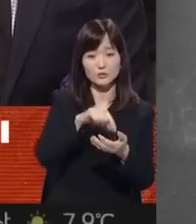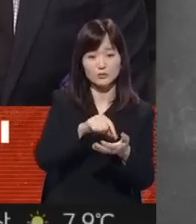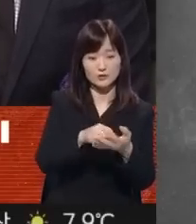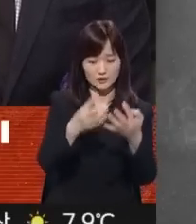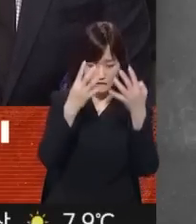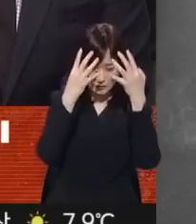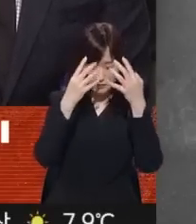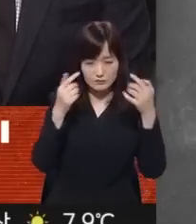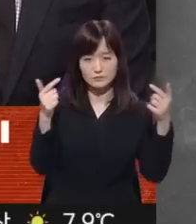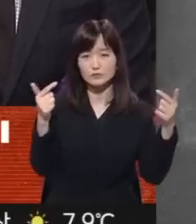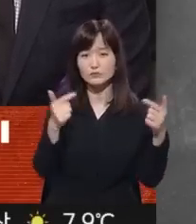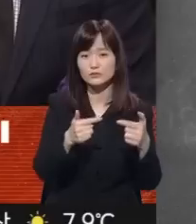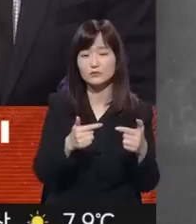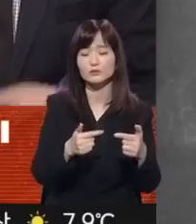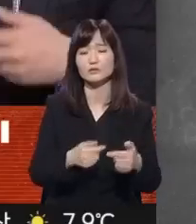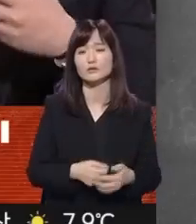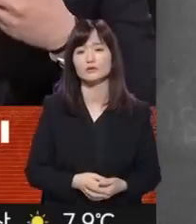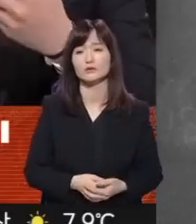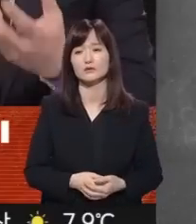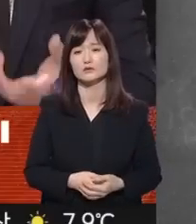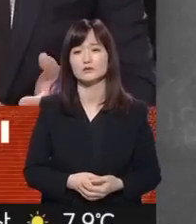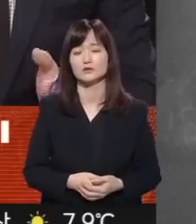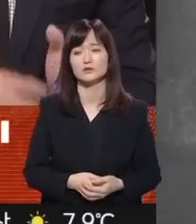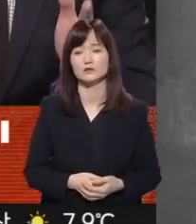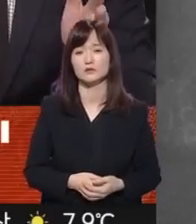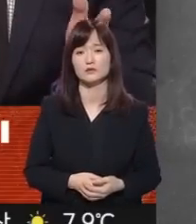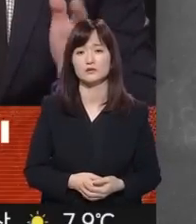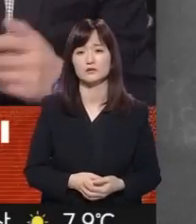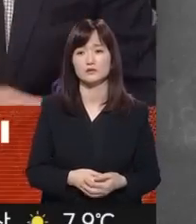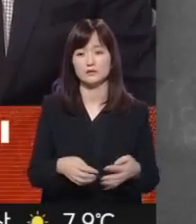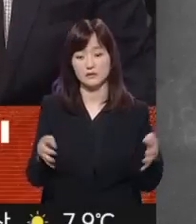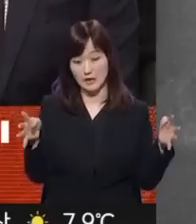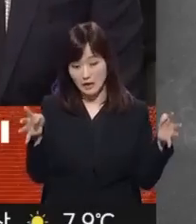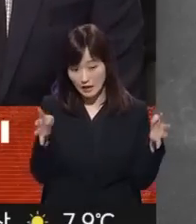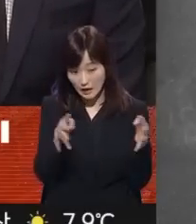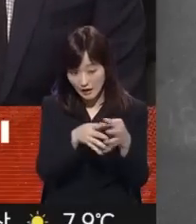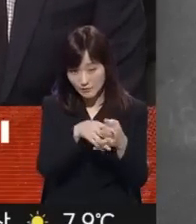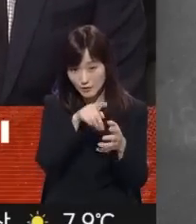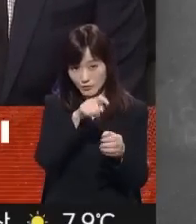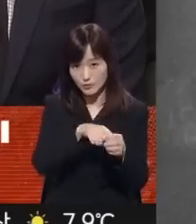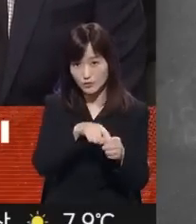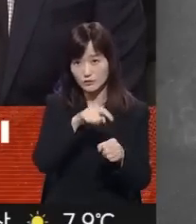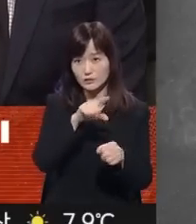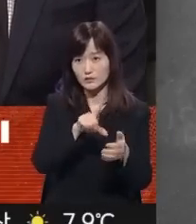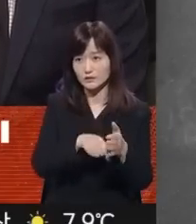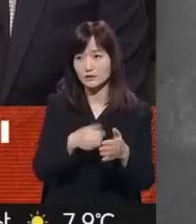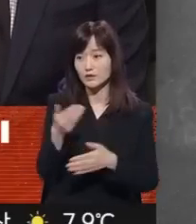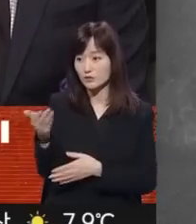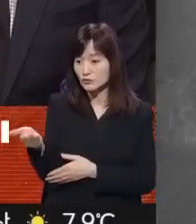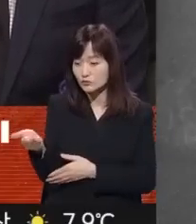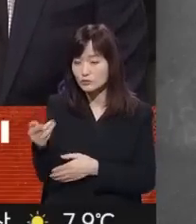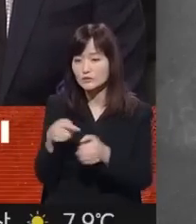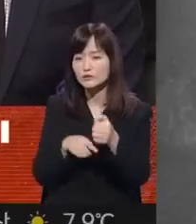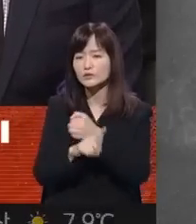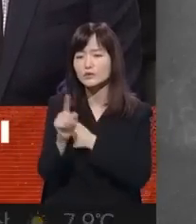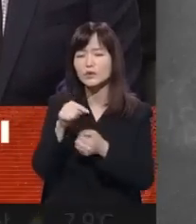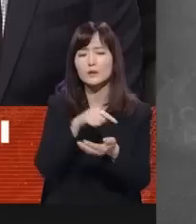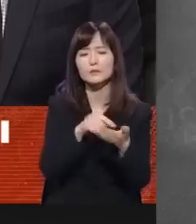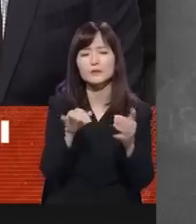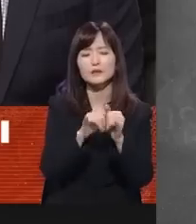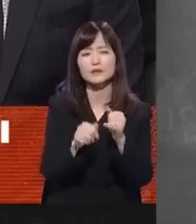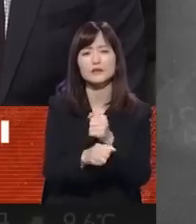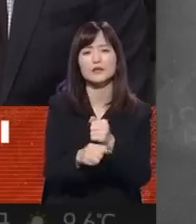이렇게 일단은 합의하기 위해서 시간을 주는 건 피해자의 피해보기 우선이라고 생각하는